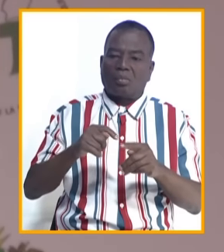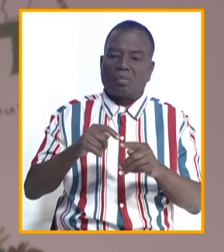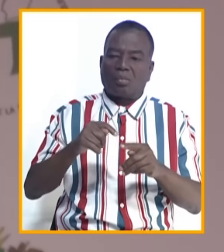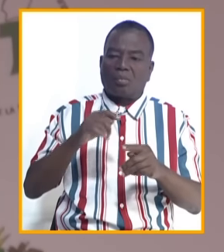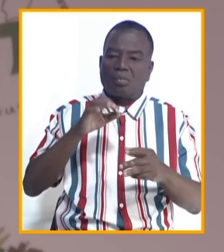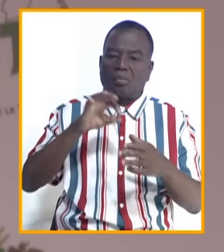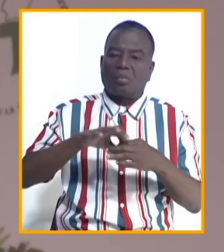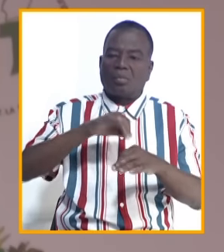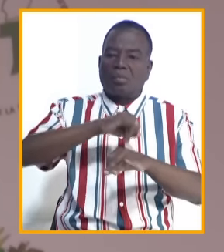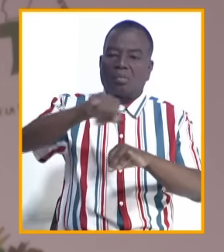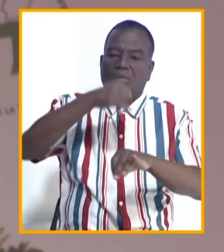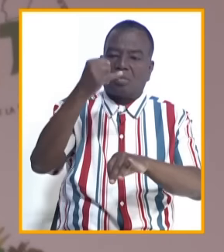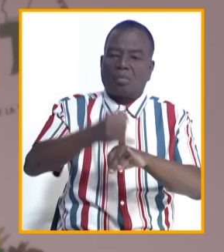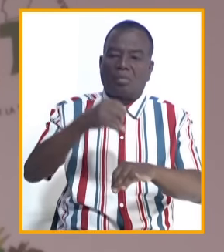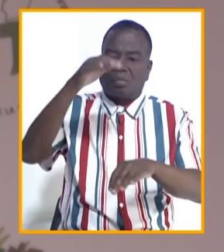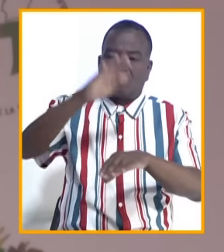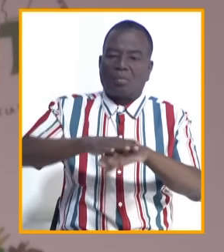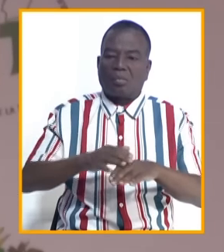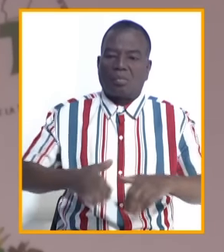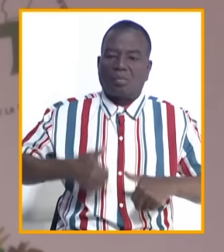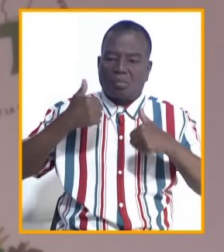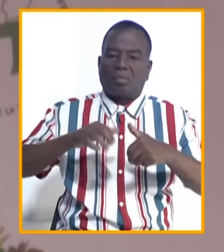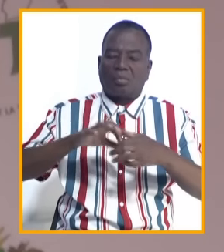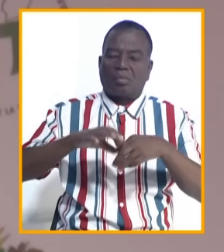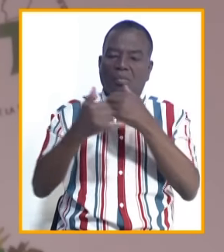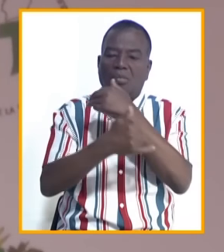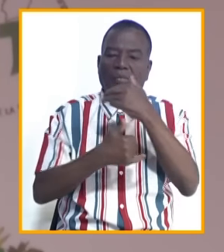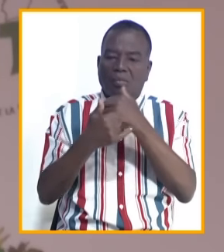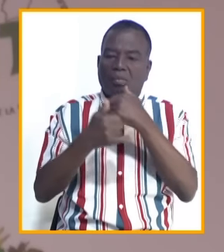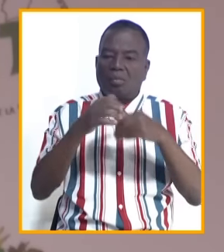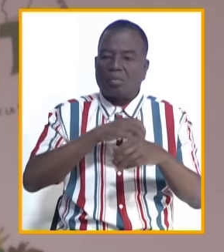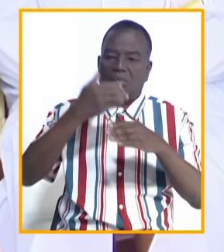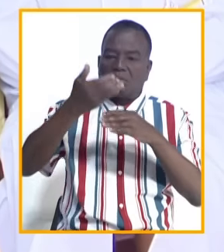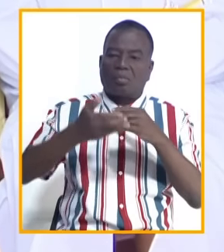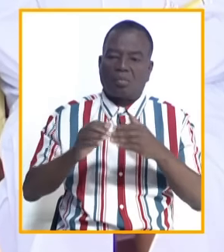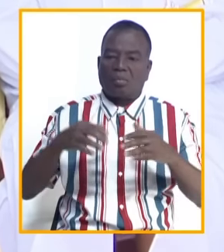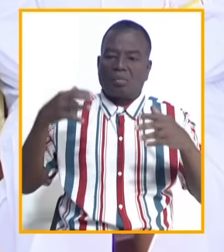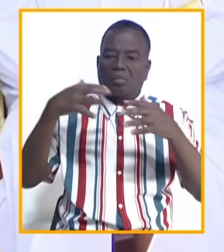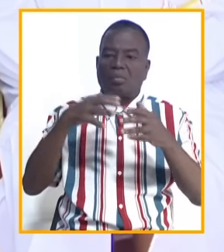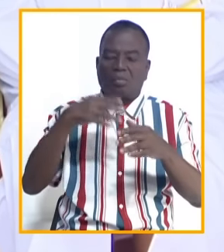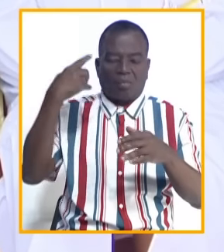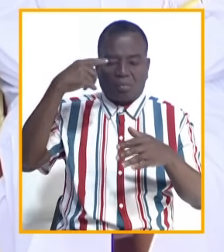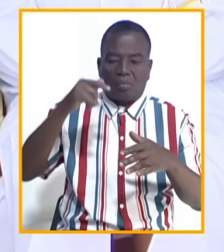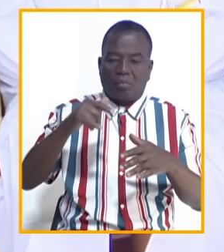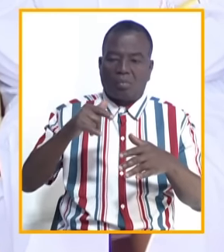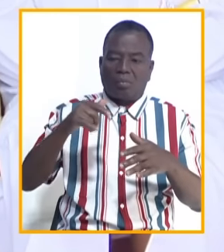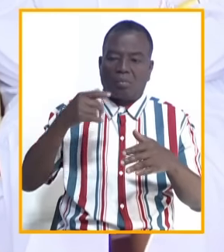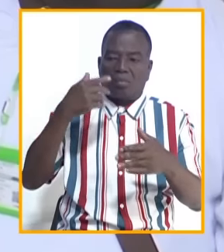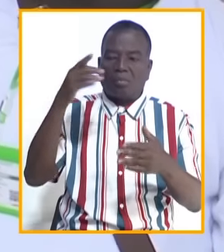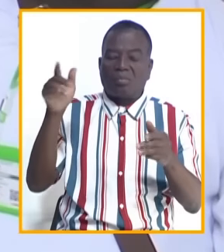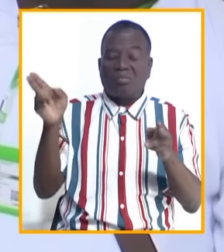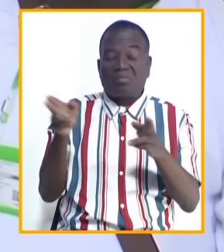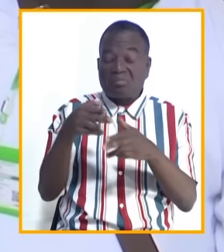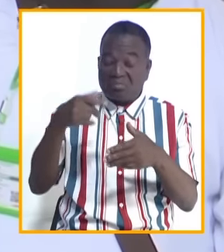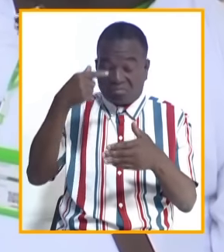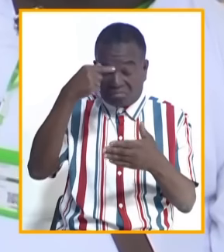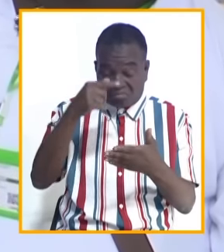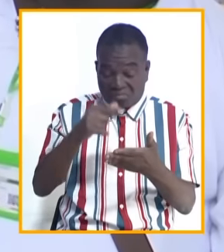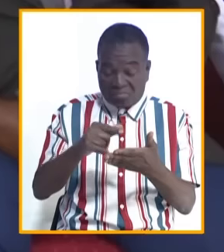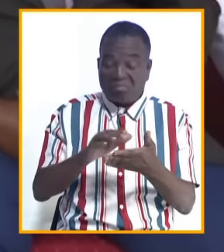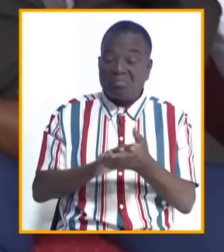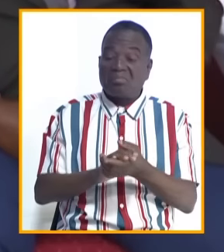cette infrastructure sur la santé publique de notre pays et au-delà de nos frontières. Pour autant, peu connue reste la médecine